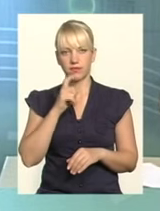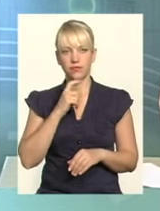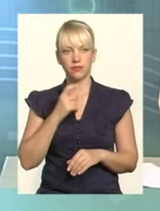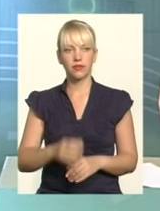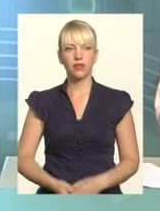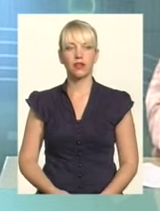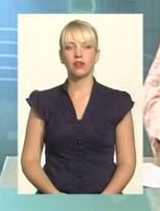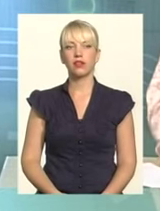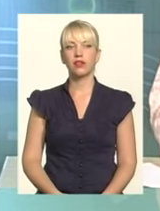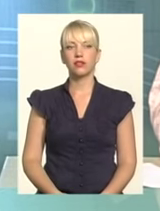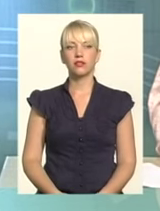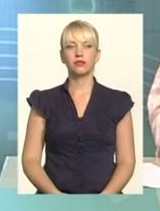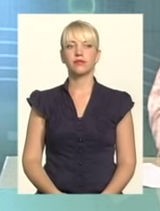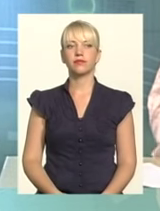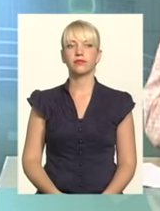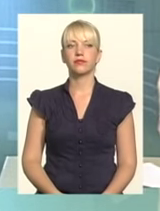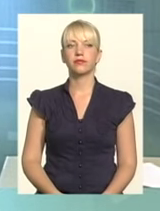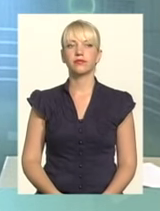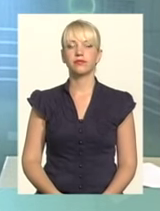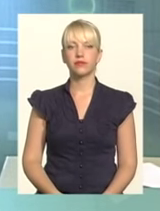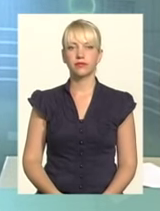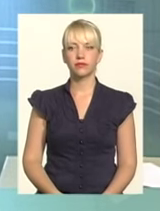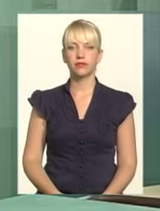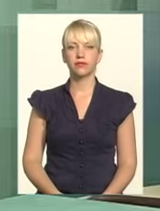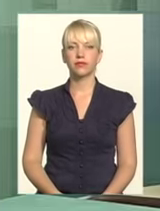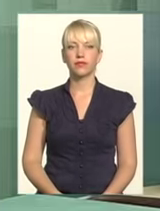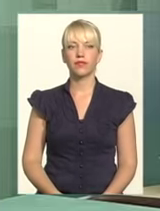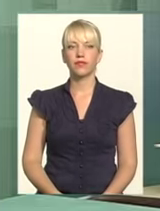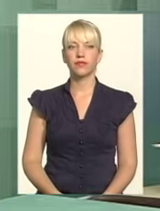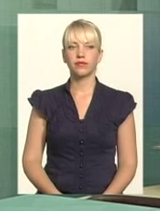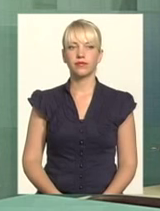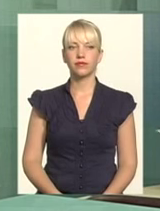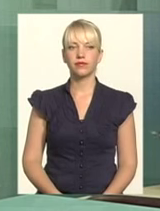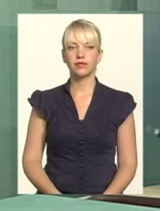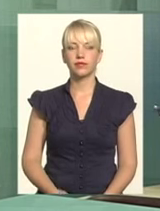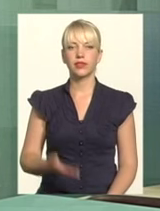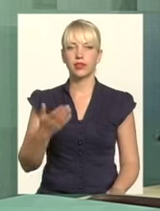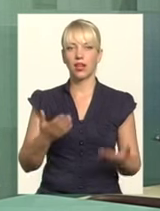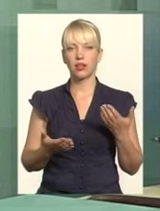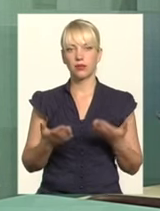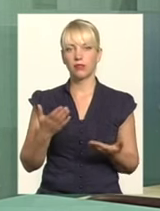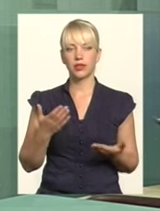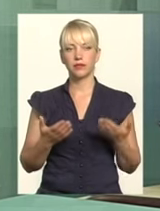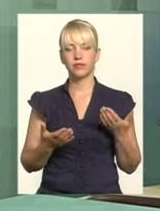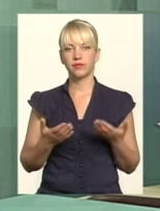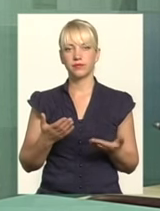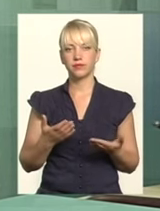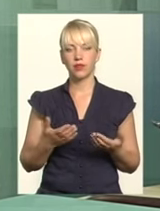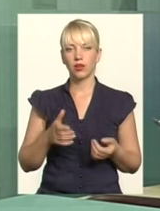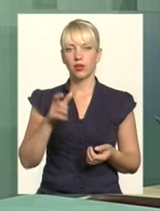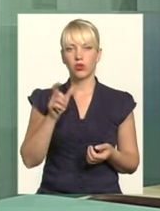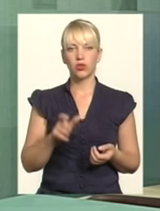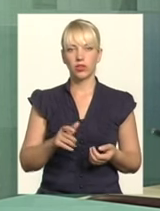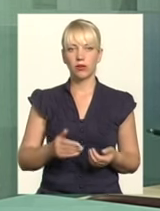Ну, Микола Миколаївич, який шлях вирішення? Звичайно, якби значить, людина